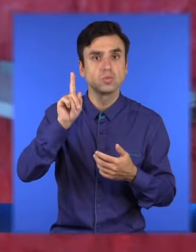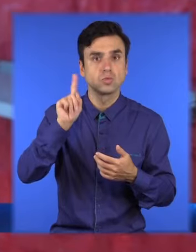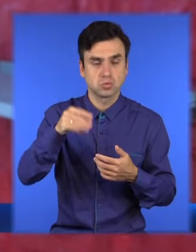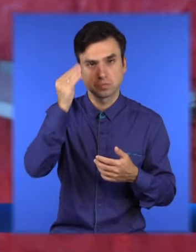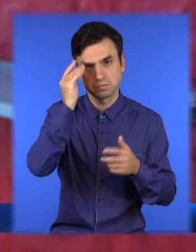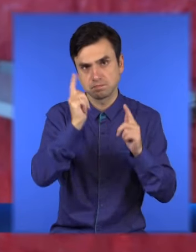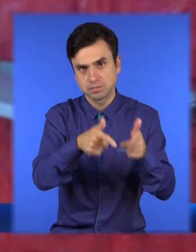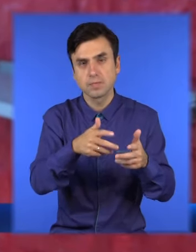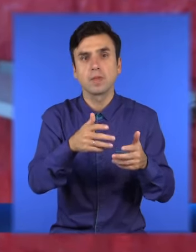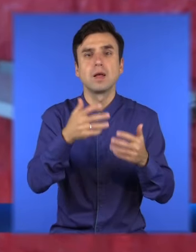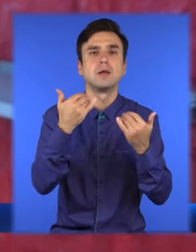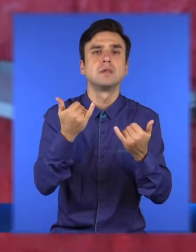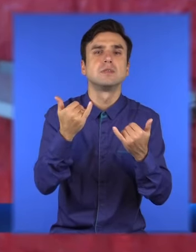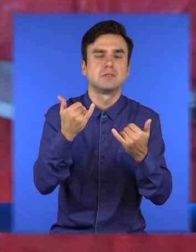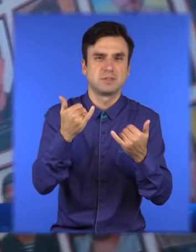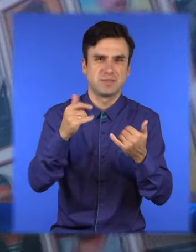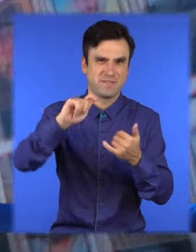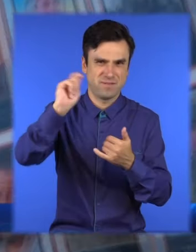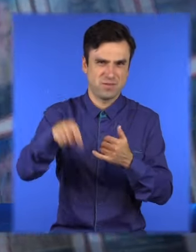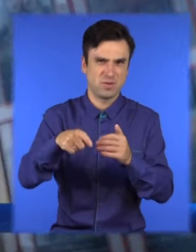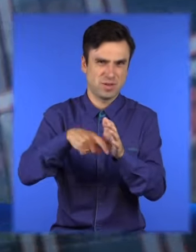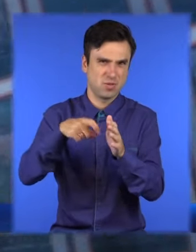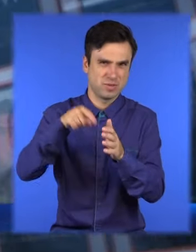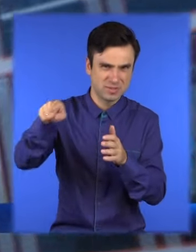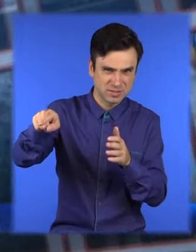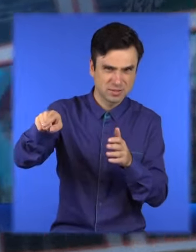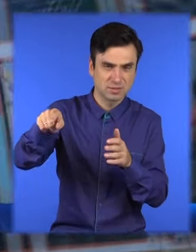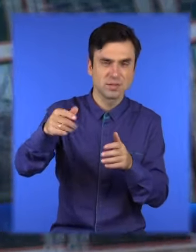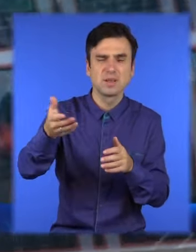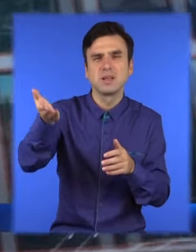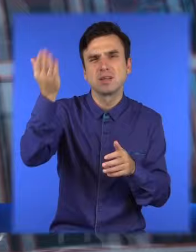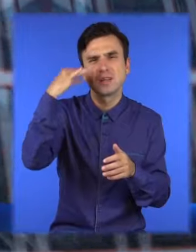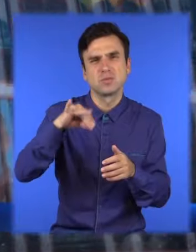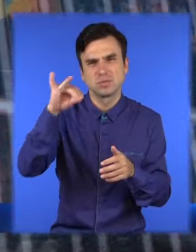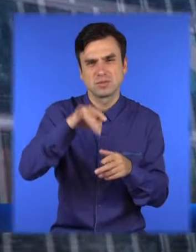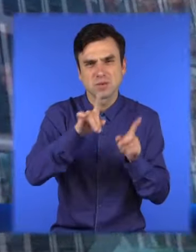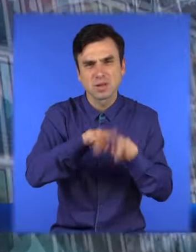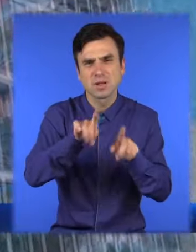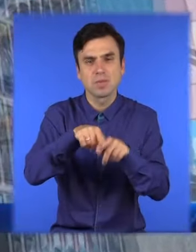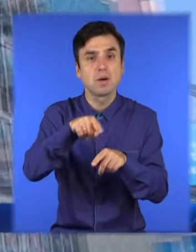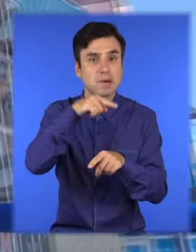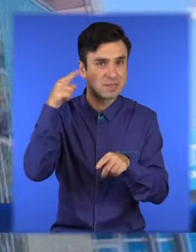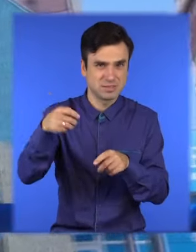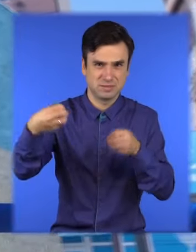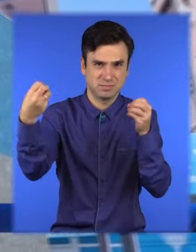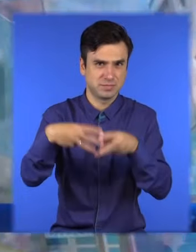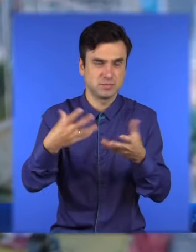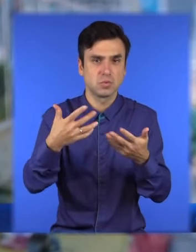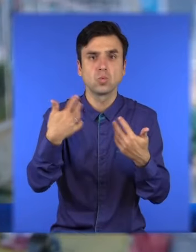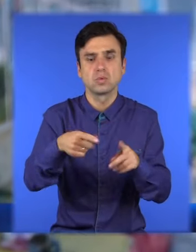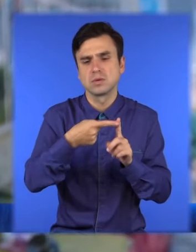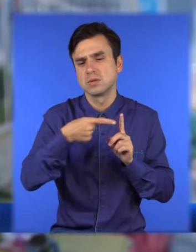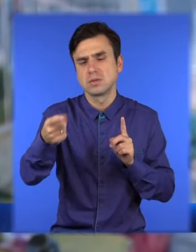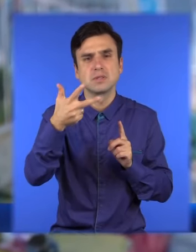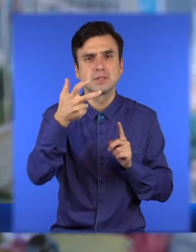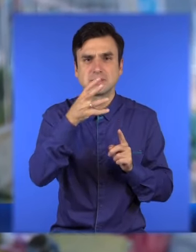нинішня неоголошена війна на сході країни є сумним продовженням непростих відносин із Росією, що тривають вже щонайменше 300 років. І саме